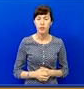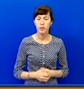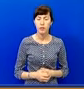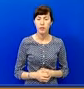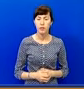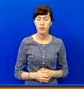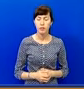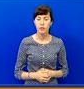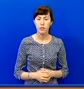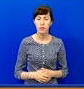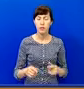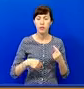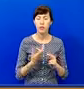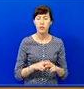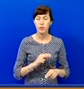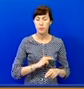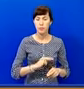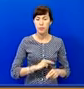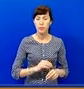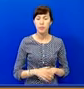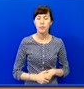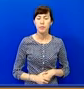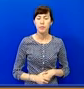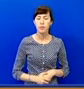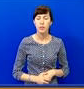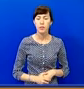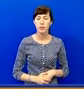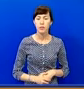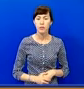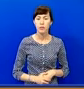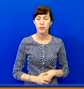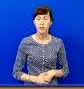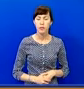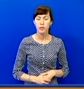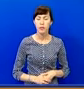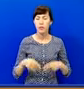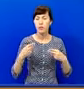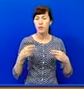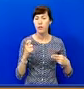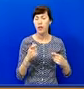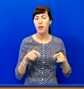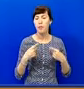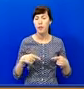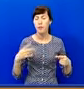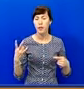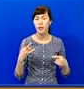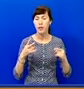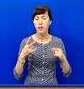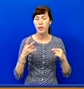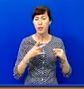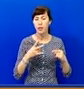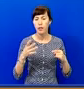сол бойынша жұмыс істейсіздер. Ал енді жаңағы арасындағы жоғары сатушыларды, басқаларын қажетті органдар